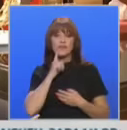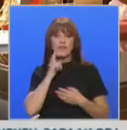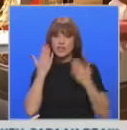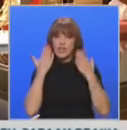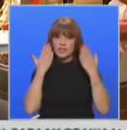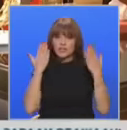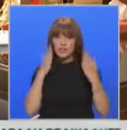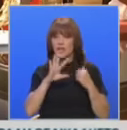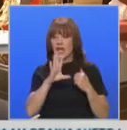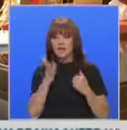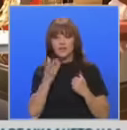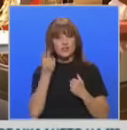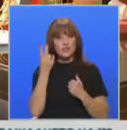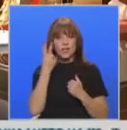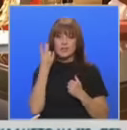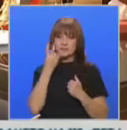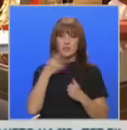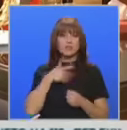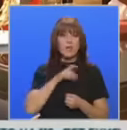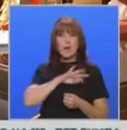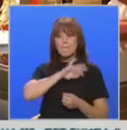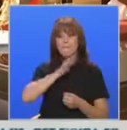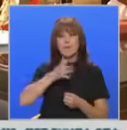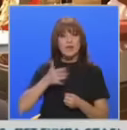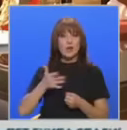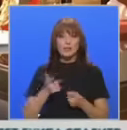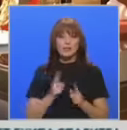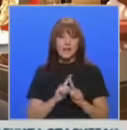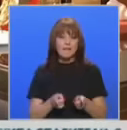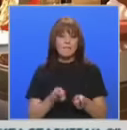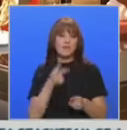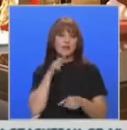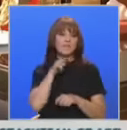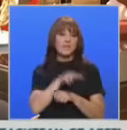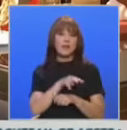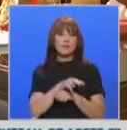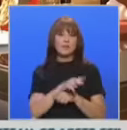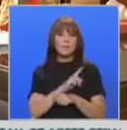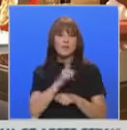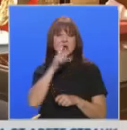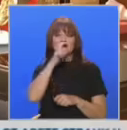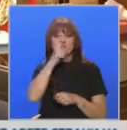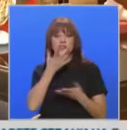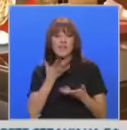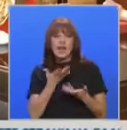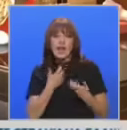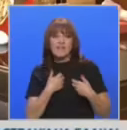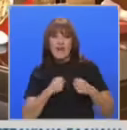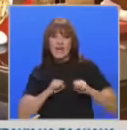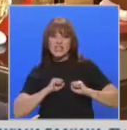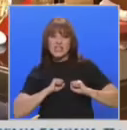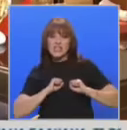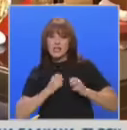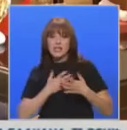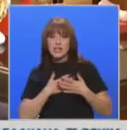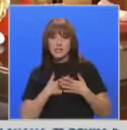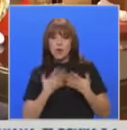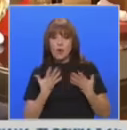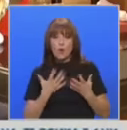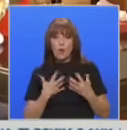Всички разбират, че има природни феномени, които не можем да контролираме, независимо каква защита срещу наводнения има. Когато падне